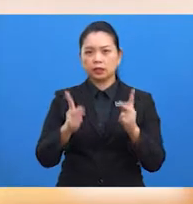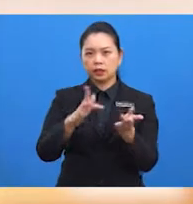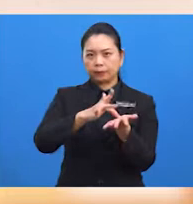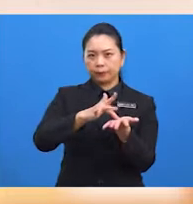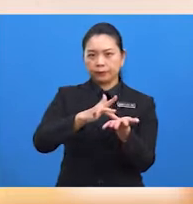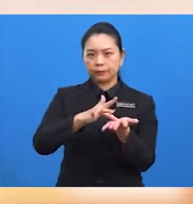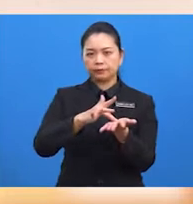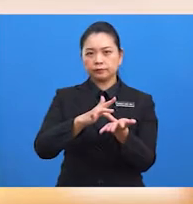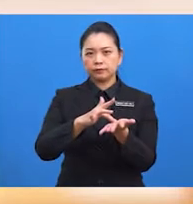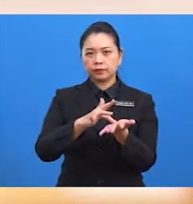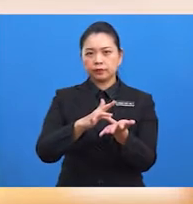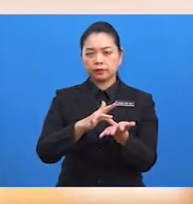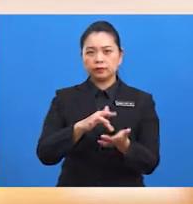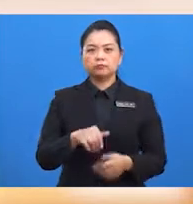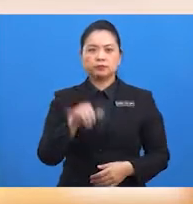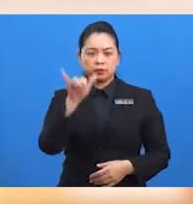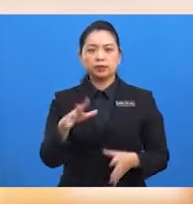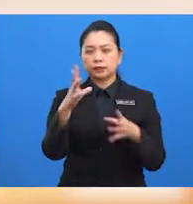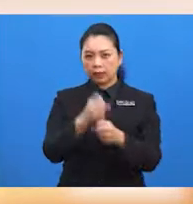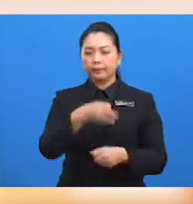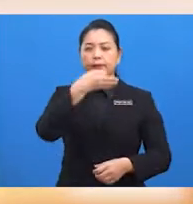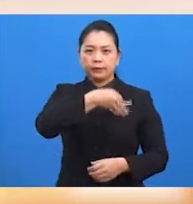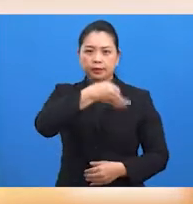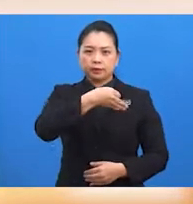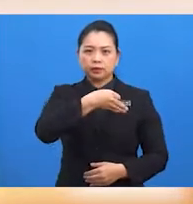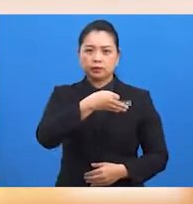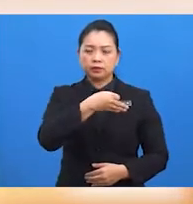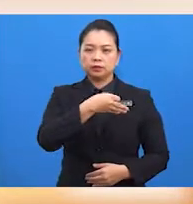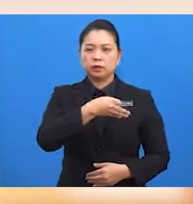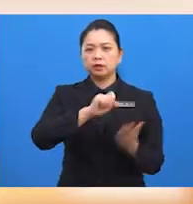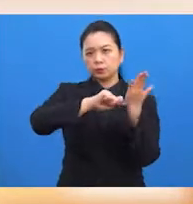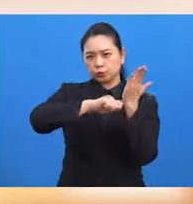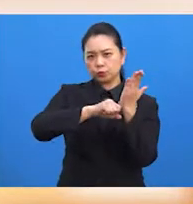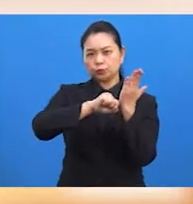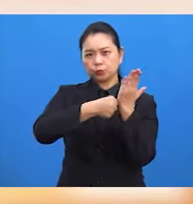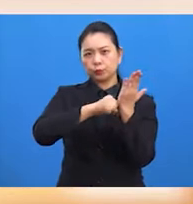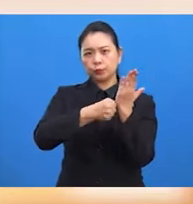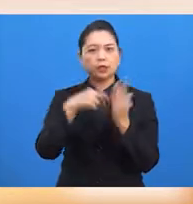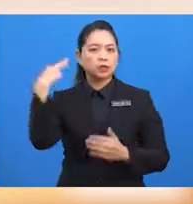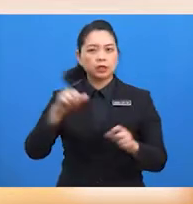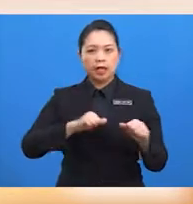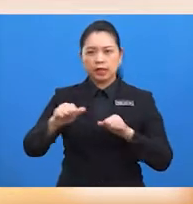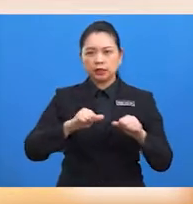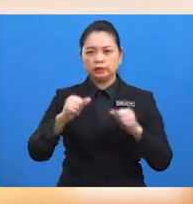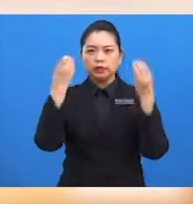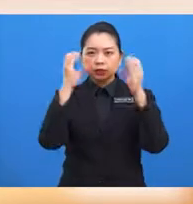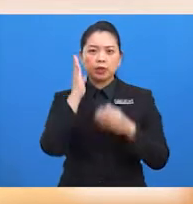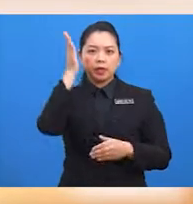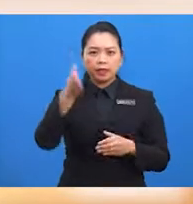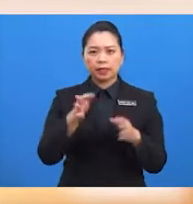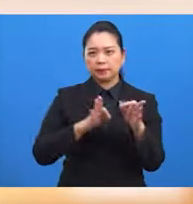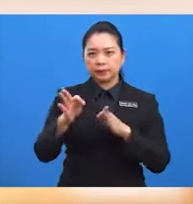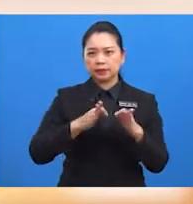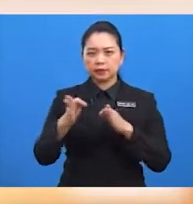pengobatan yang mendapat manfaat dari pada sumber radioaktif chegou